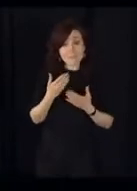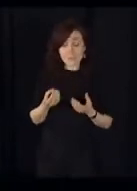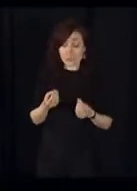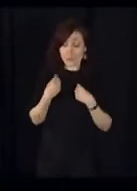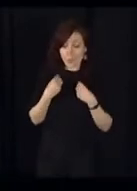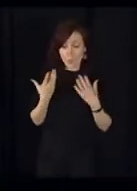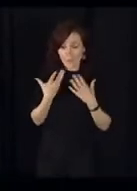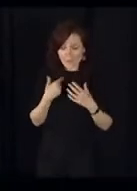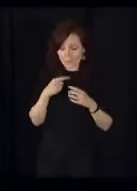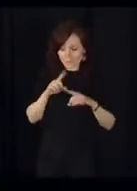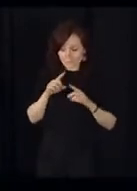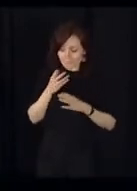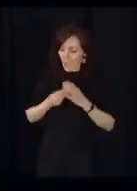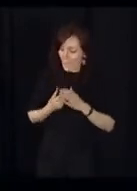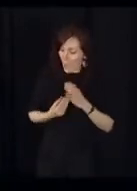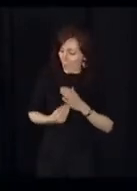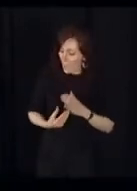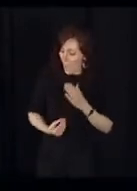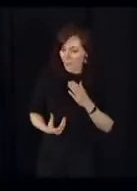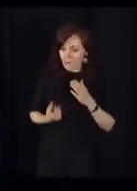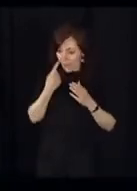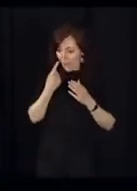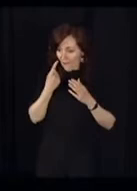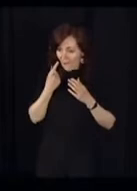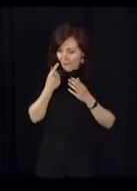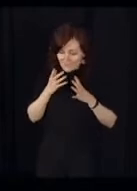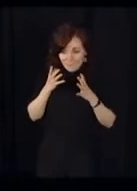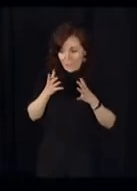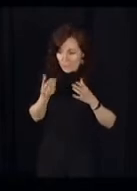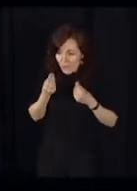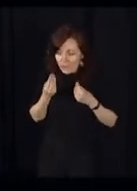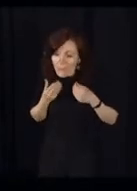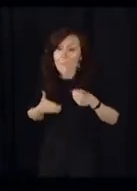soi, de se totaliser, comme disait un philosophe.